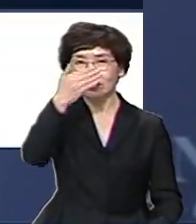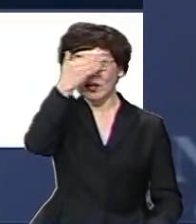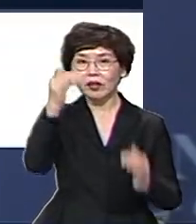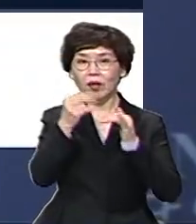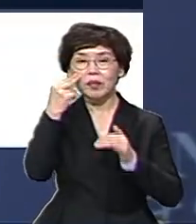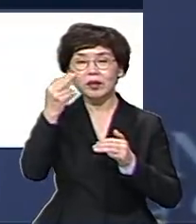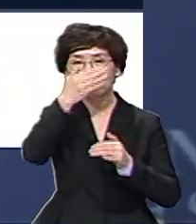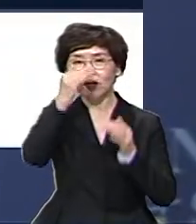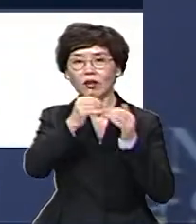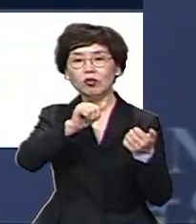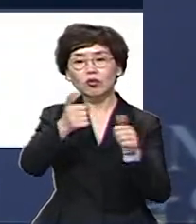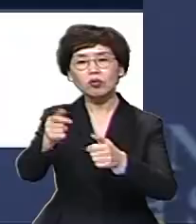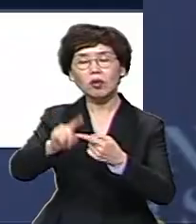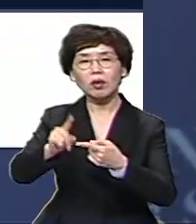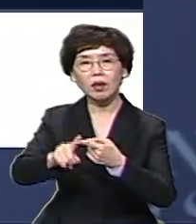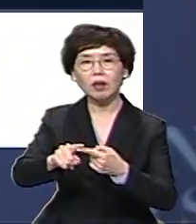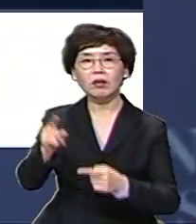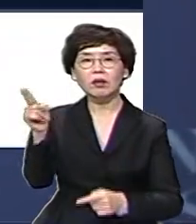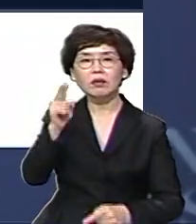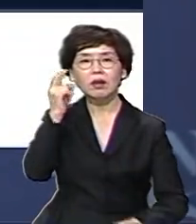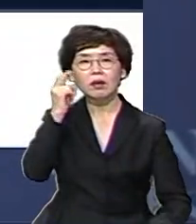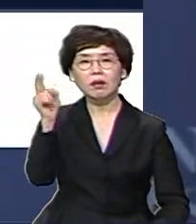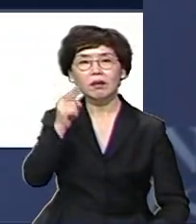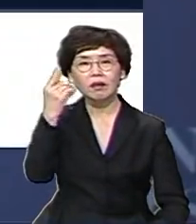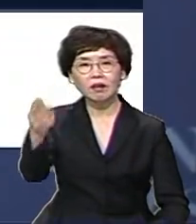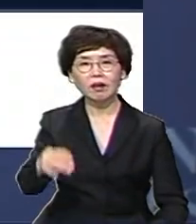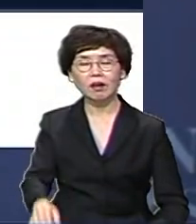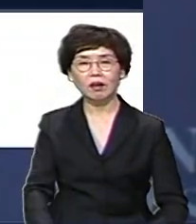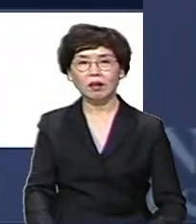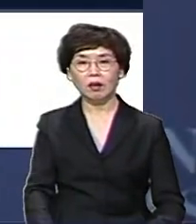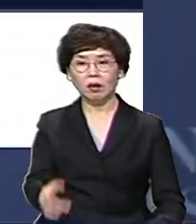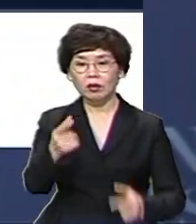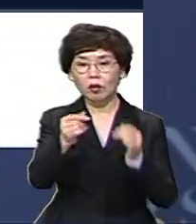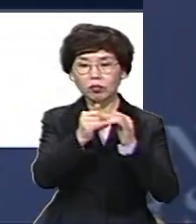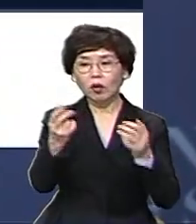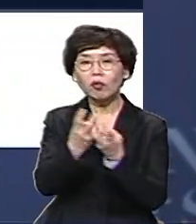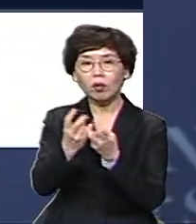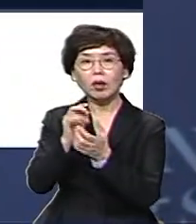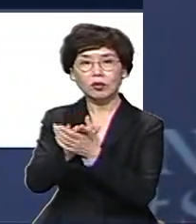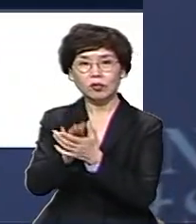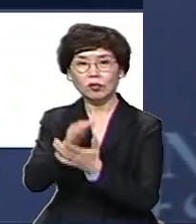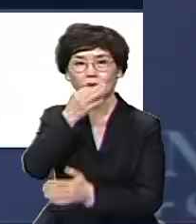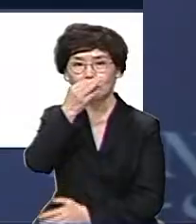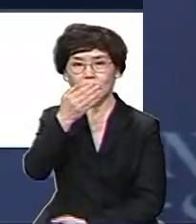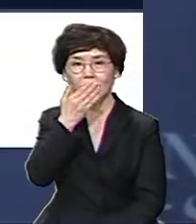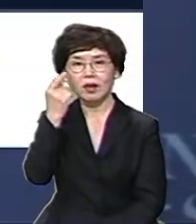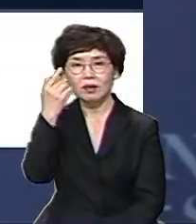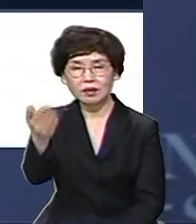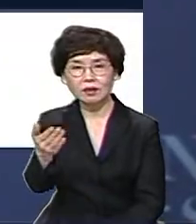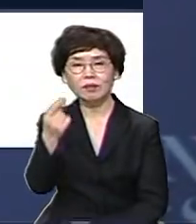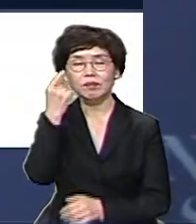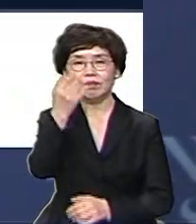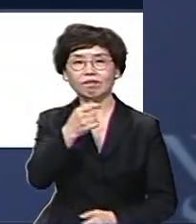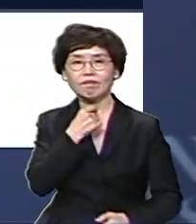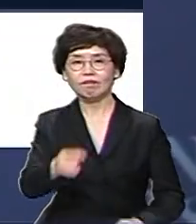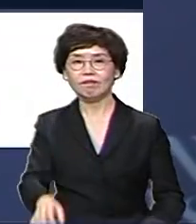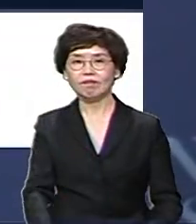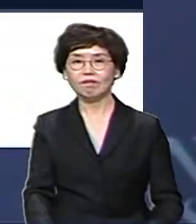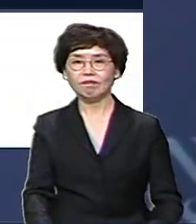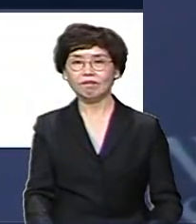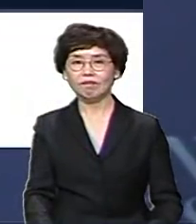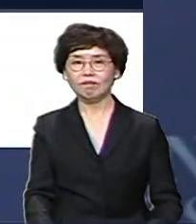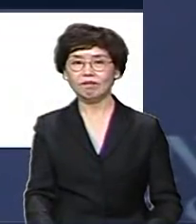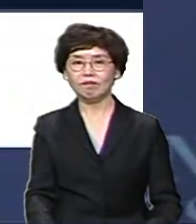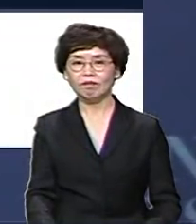있는 것으로 알고 있는데요. 김정은이 친구라고 말씀하셨고 트위터에도 그렇게 올리셨습니다. 좋은 관계라고 말씀하셨는데